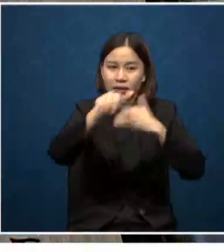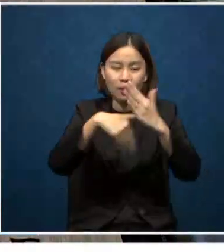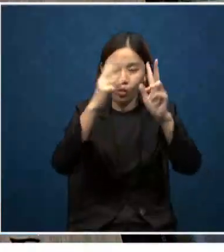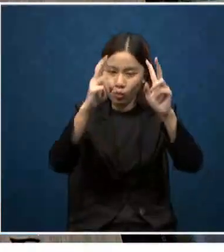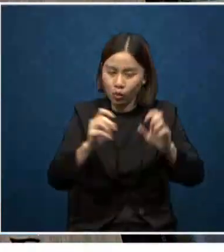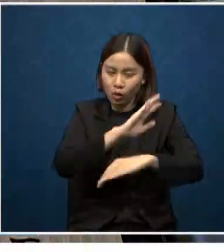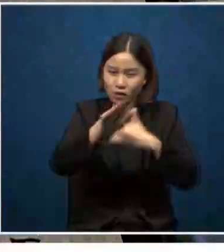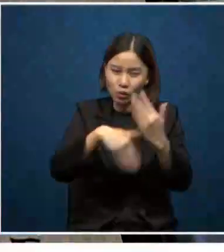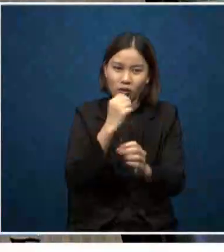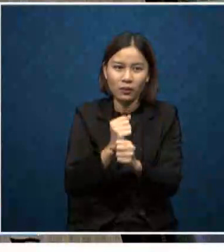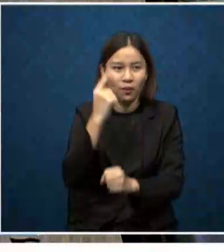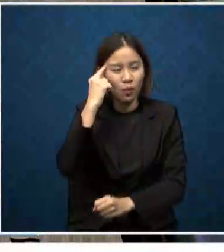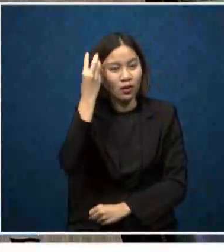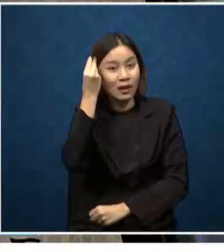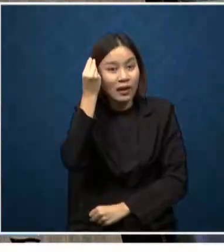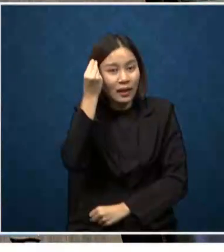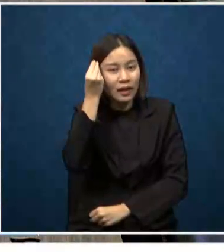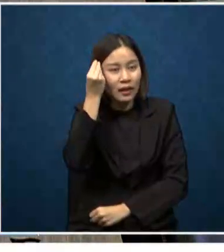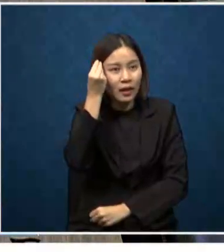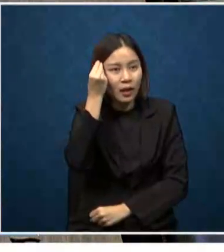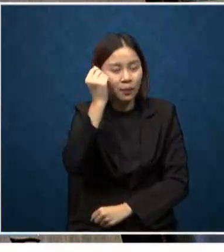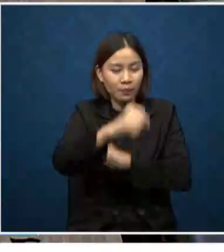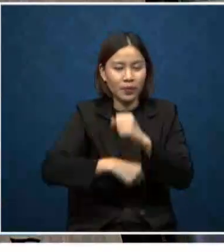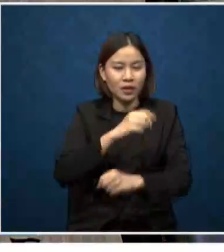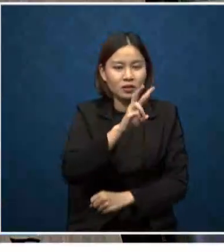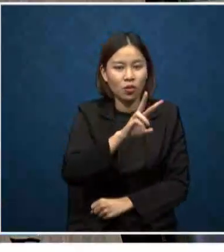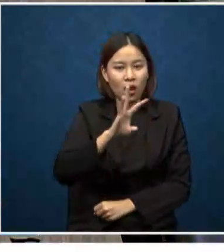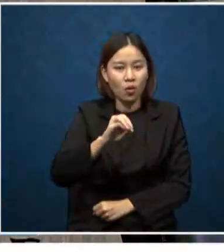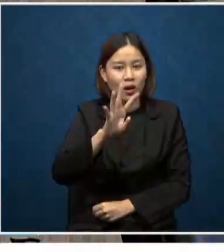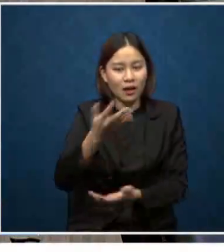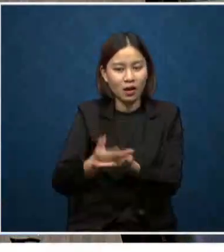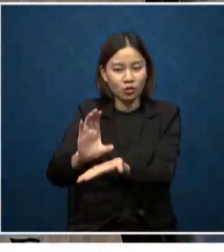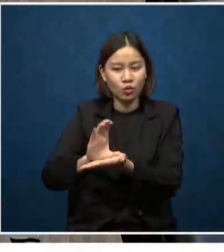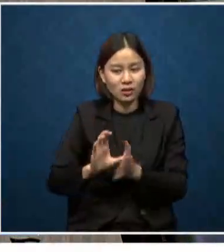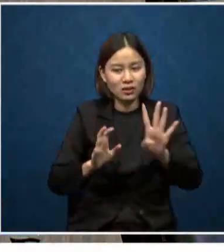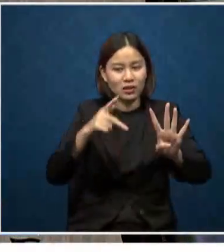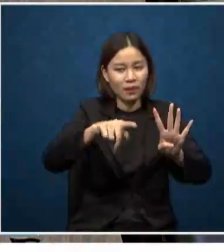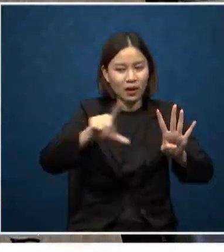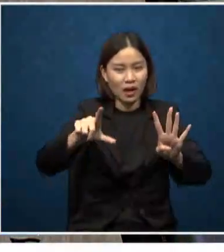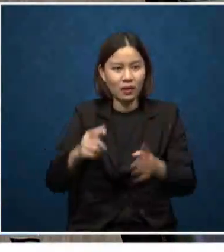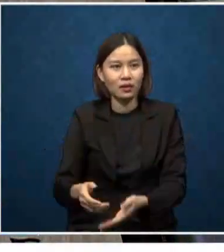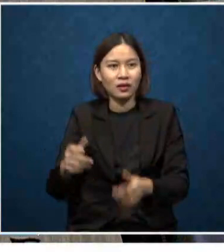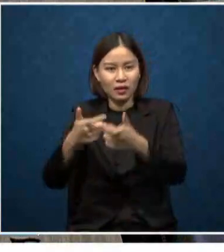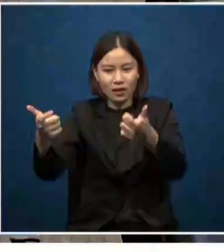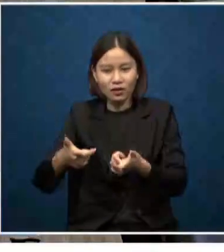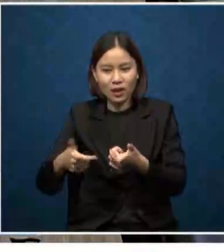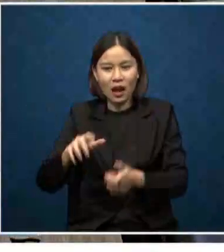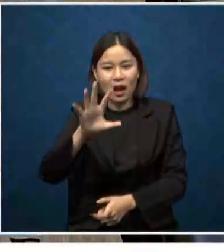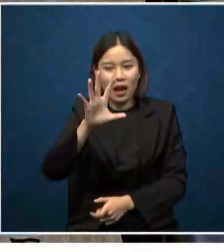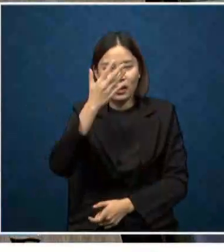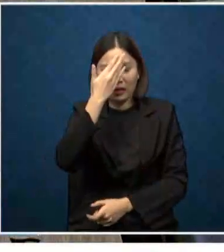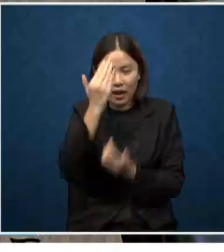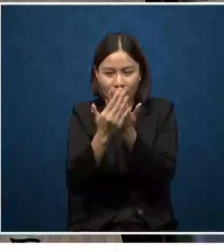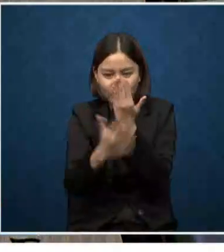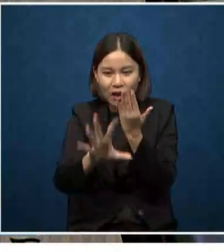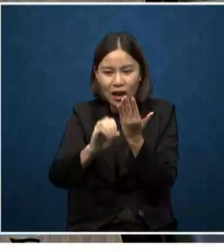ไว้ผมคำนวณเล่นๆนะครับปี 65เนี่ยท่านได้เงินไปประมาณ 4,000ล้านเอกสารนี่ประมาณ352หน้าผมเอา